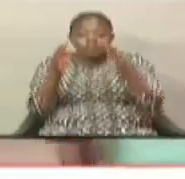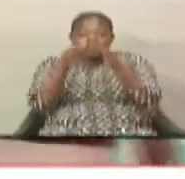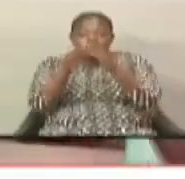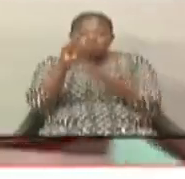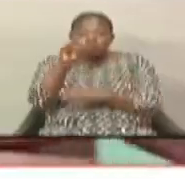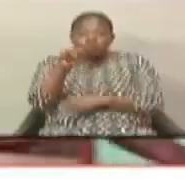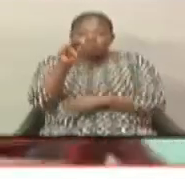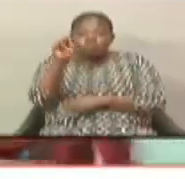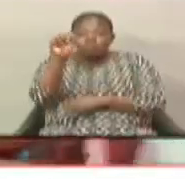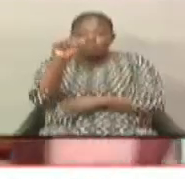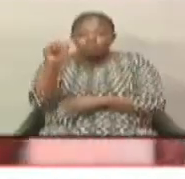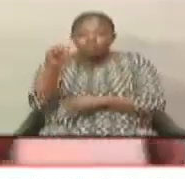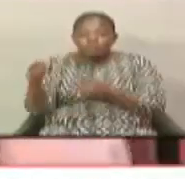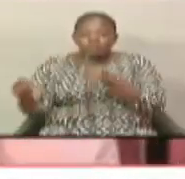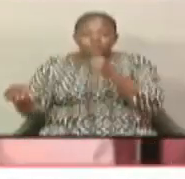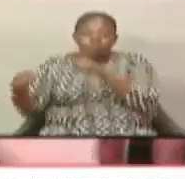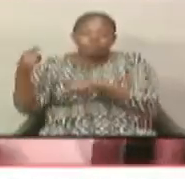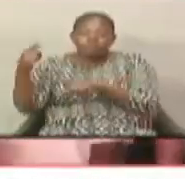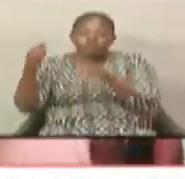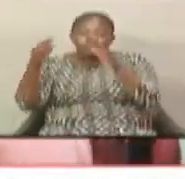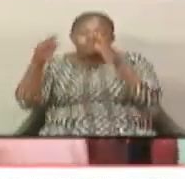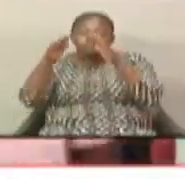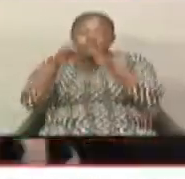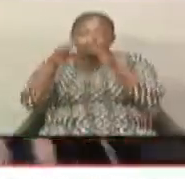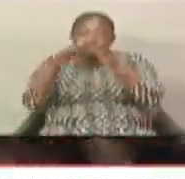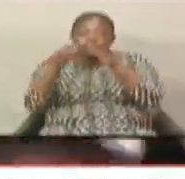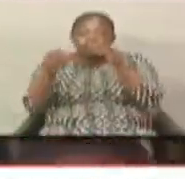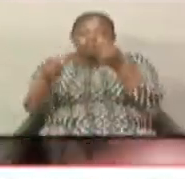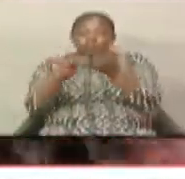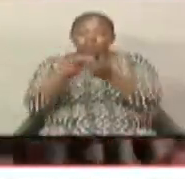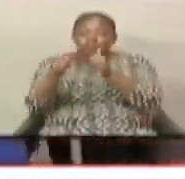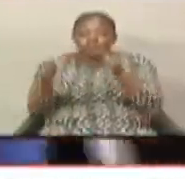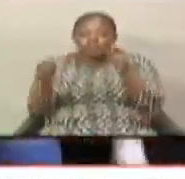empaka zino era n'ekwasibwa ekikopo mu ssanyu.